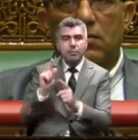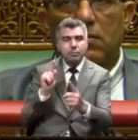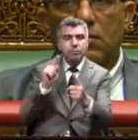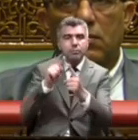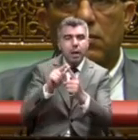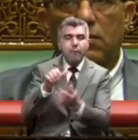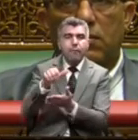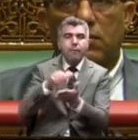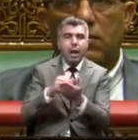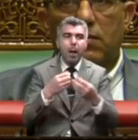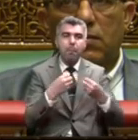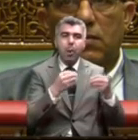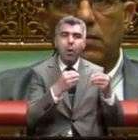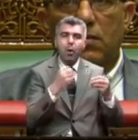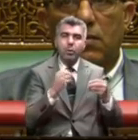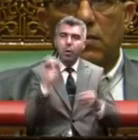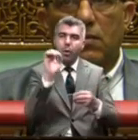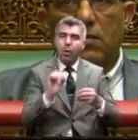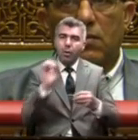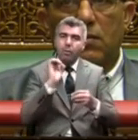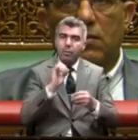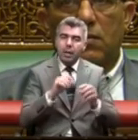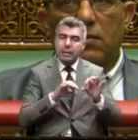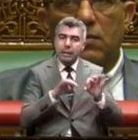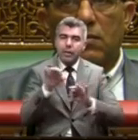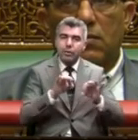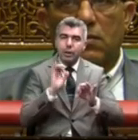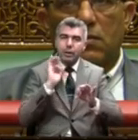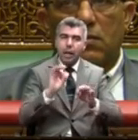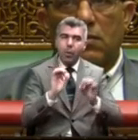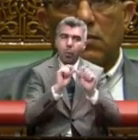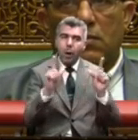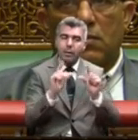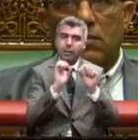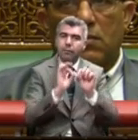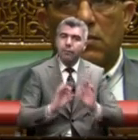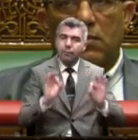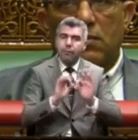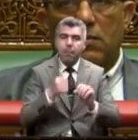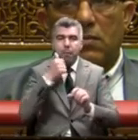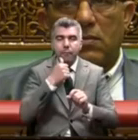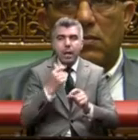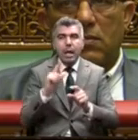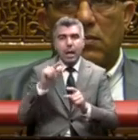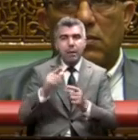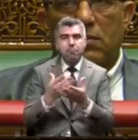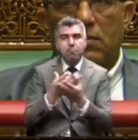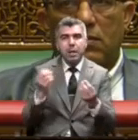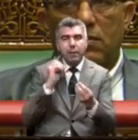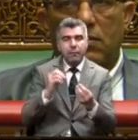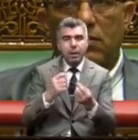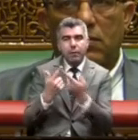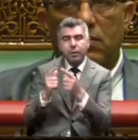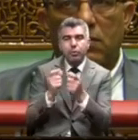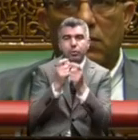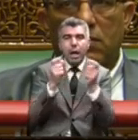بالفلاحه التصديريه وغياب استراتيجيه فاعله في توزيع المواد الغذائيه وتحكم اللوبيات في مسالك التوزيع وتعدد الوسطاء